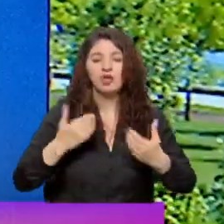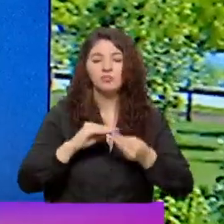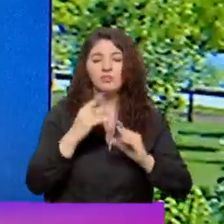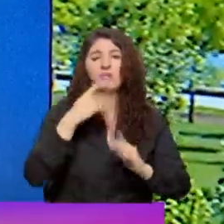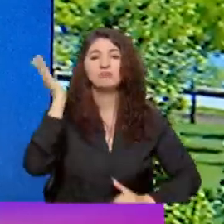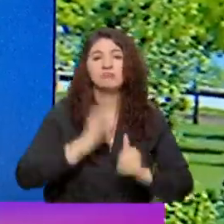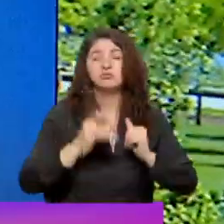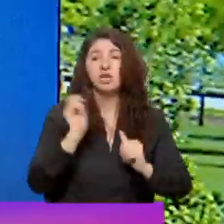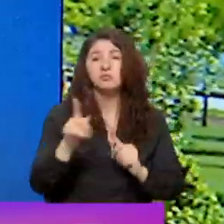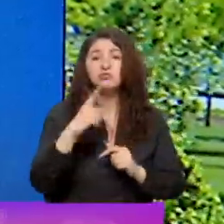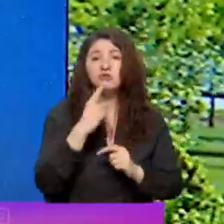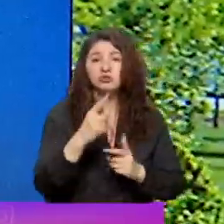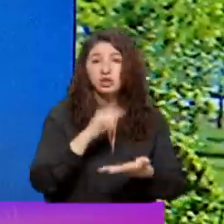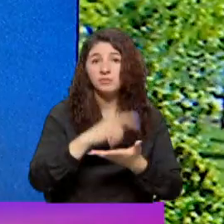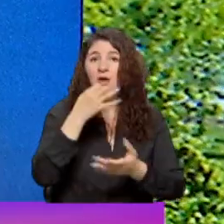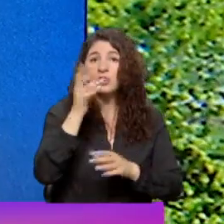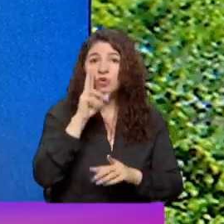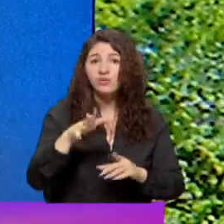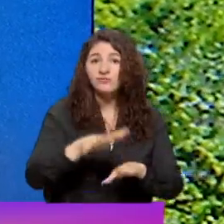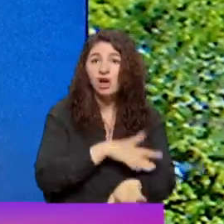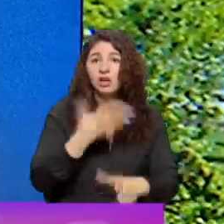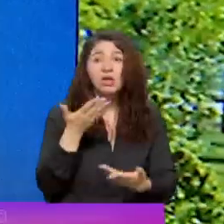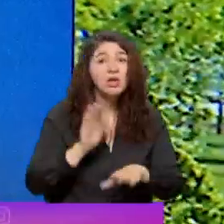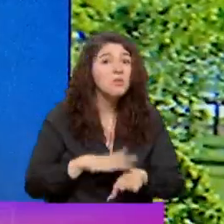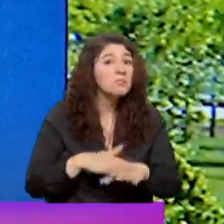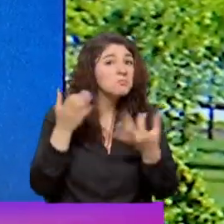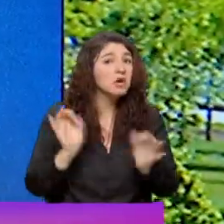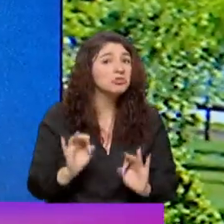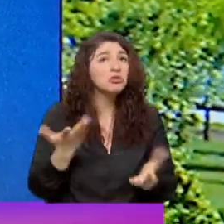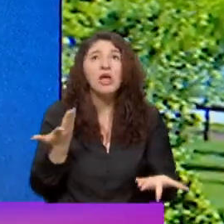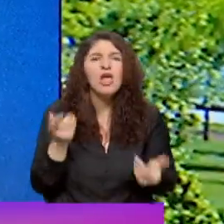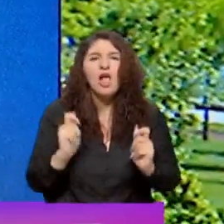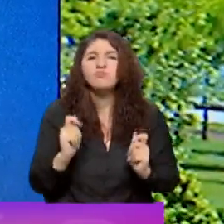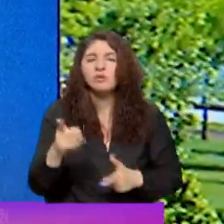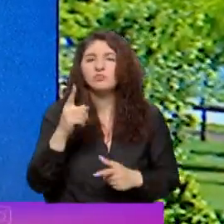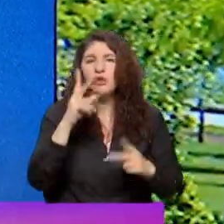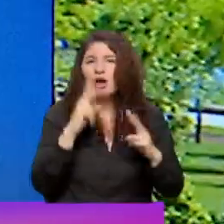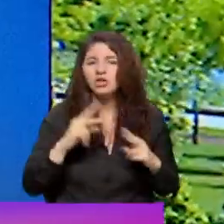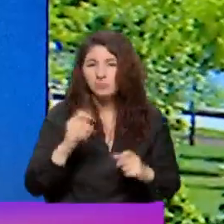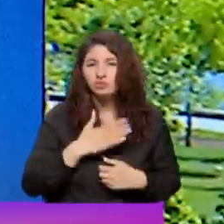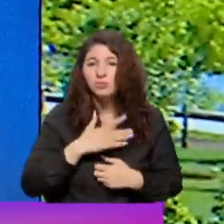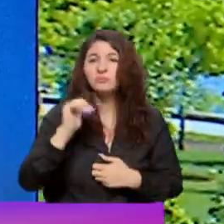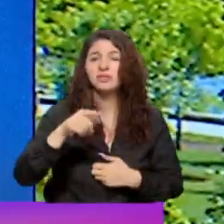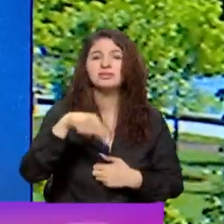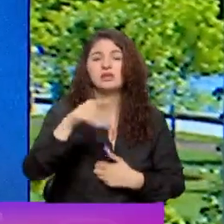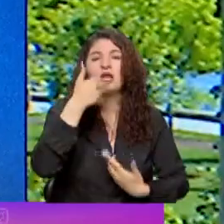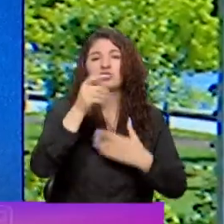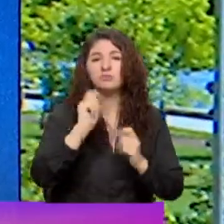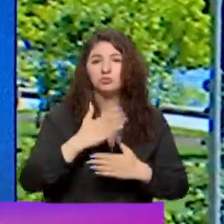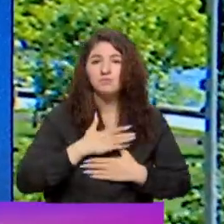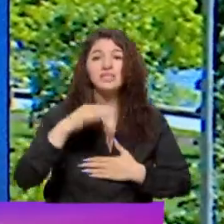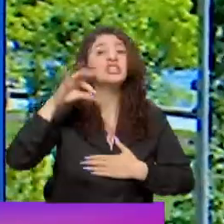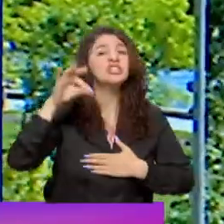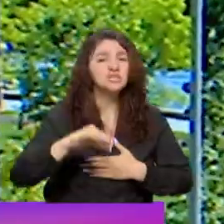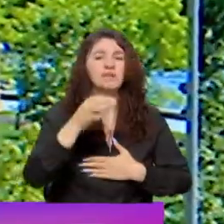sorunu diyerek yasaklamış Sözcü'de beraber gördüm valilikler Ne yapmaya başladılar ne yapıyorlar burada araştıracağım yarın size aktaracağım